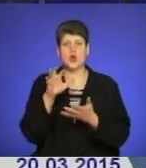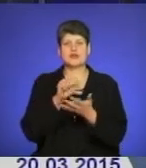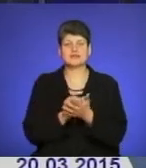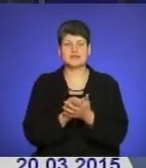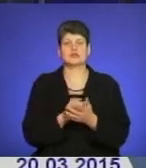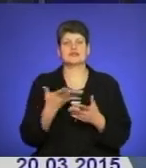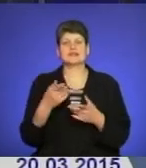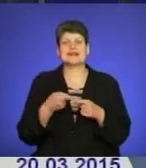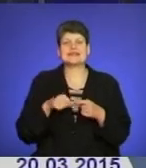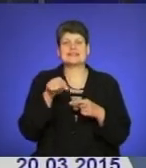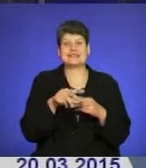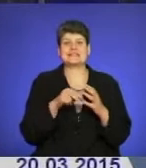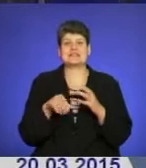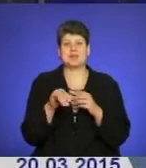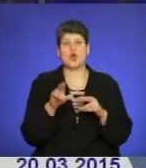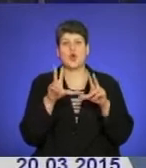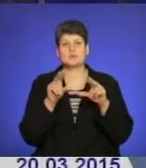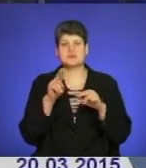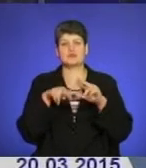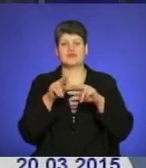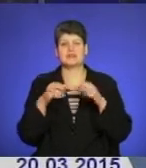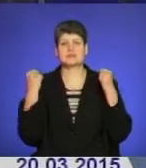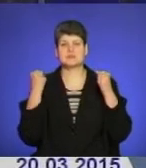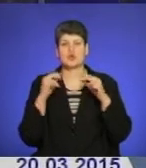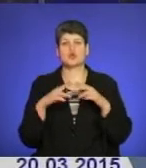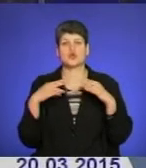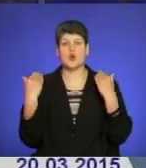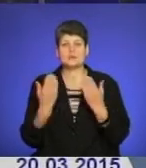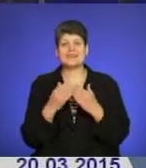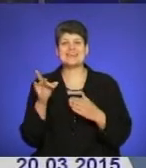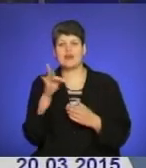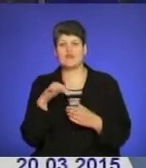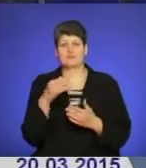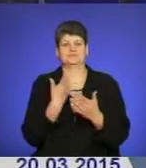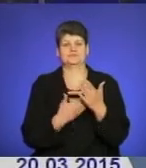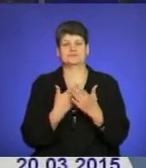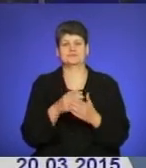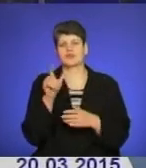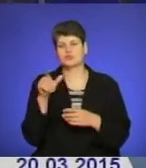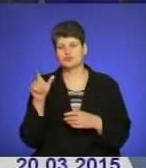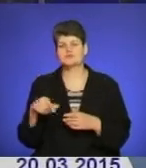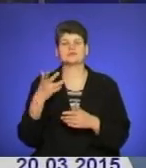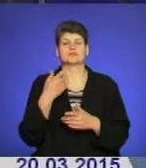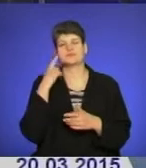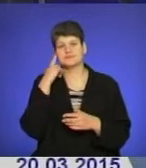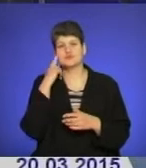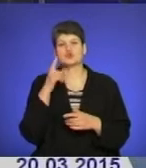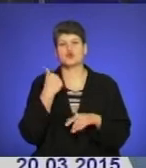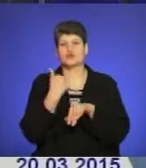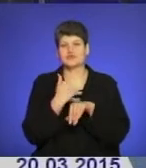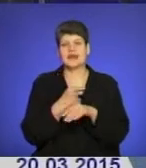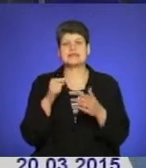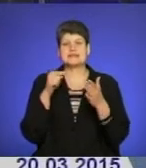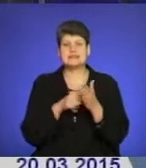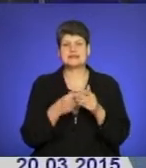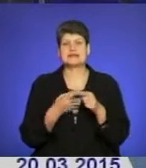на цій земельній ділянці обіцяє збудувати спорткомплекс європейського взірця. Мешканці переконані, що основна ціль будівельного